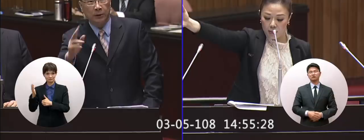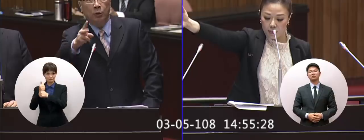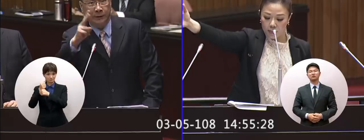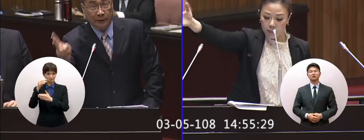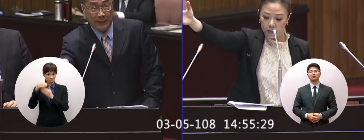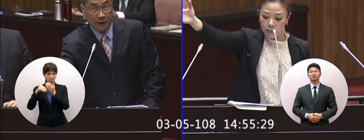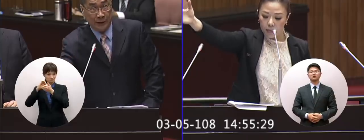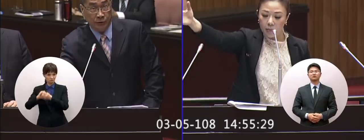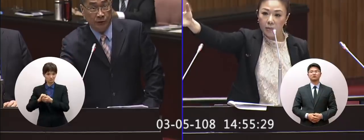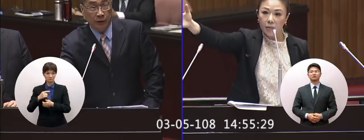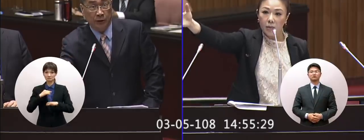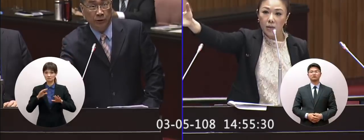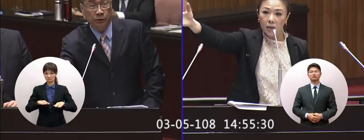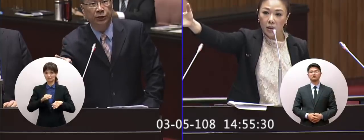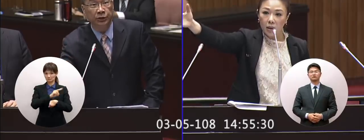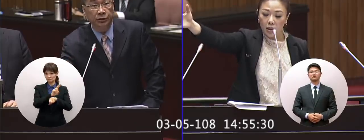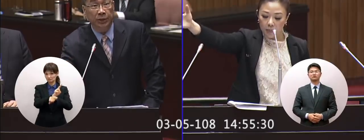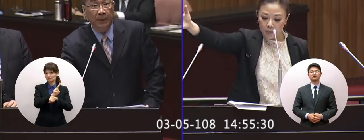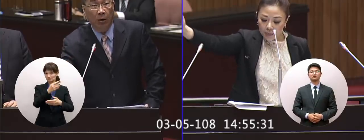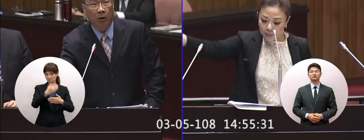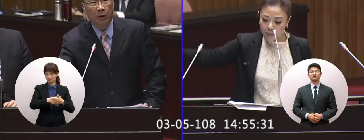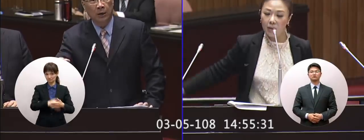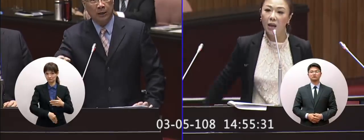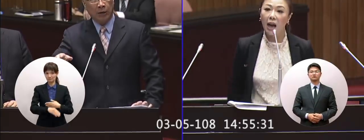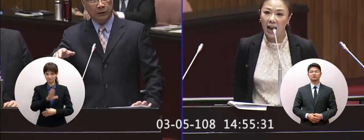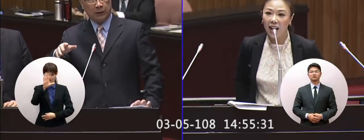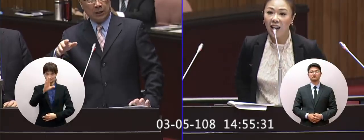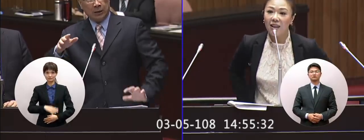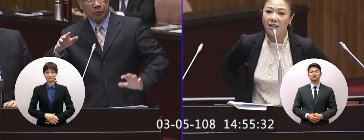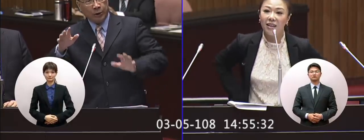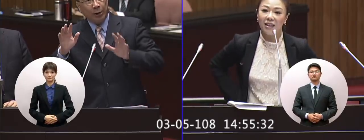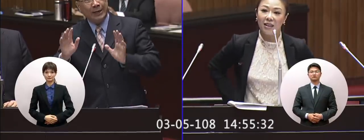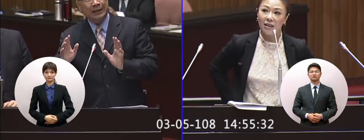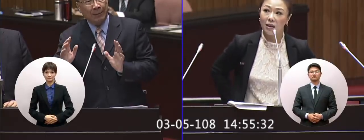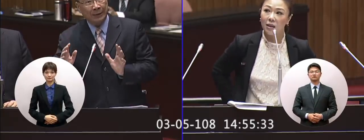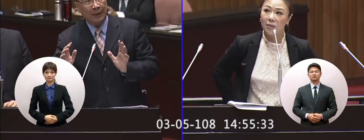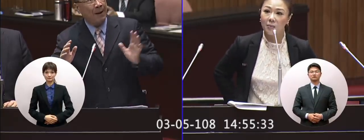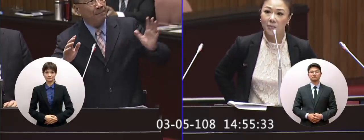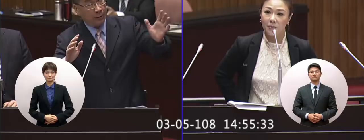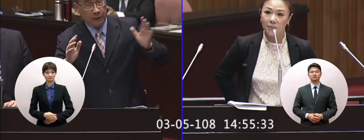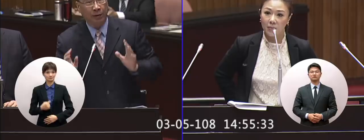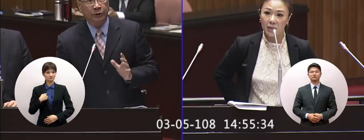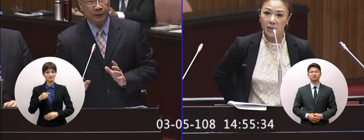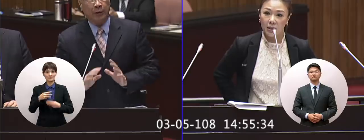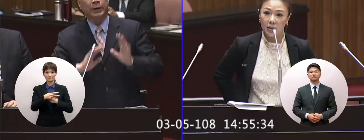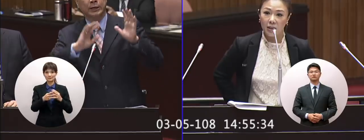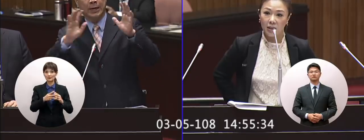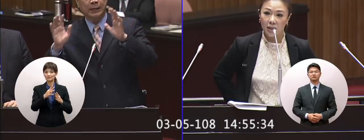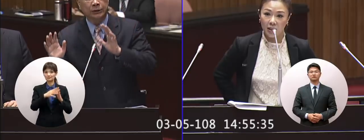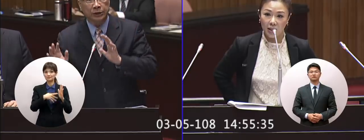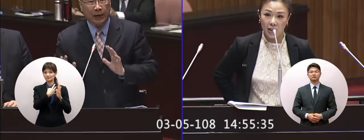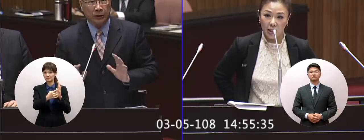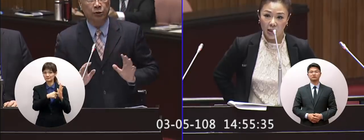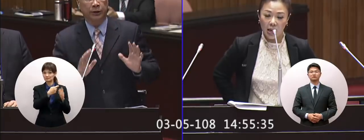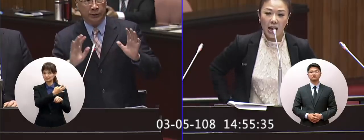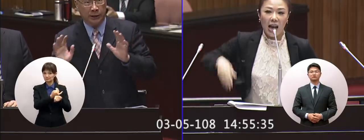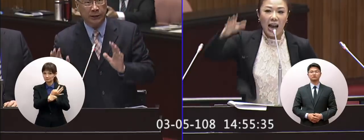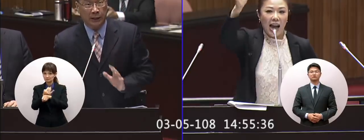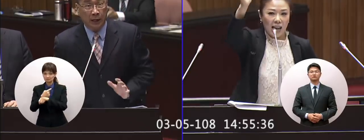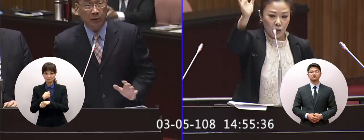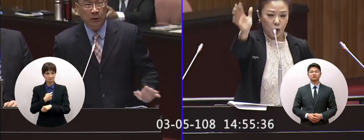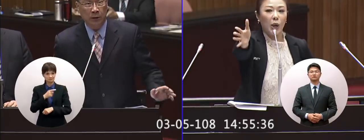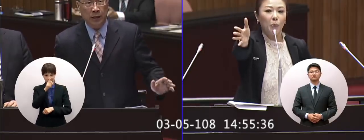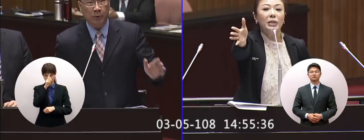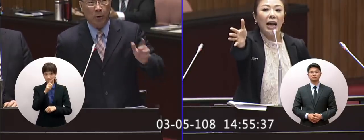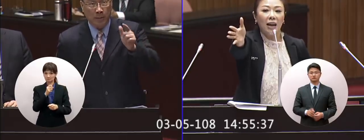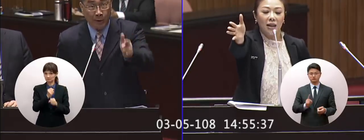定说，我们又少了两个小时的执勤时间嘛，哈，然后所以会让他们在班表的调整上会更加的确实，更